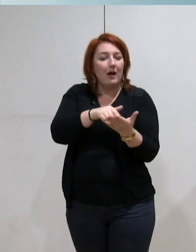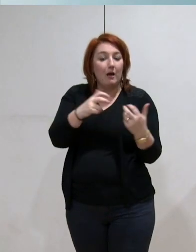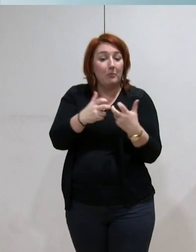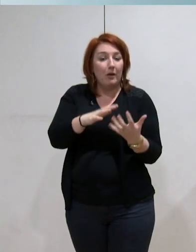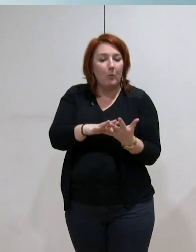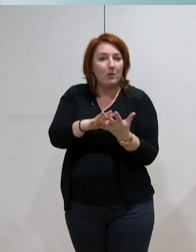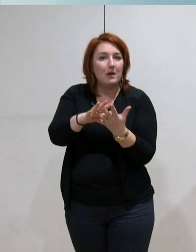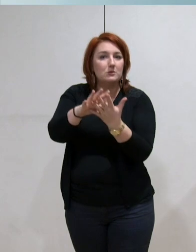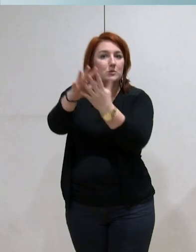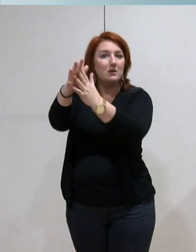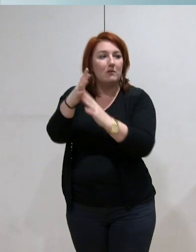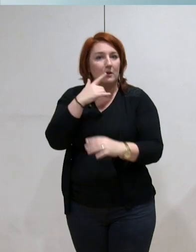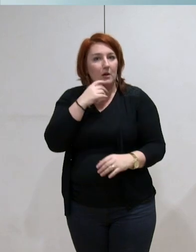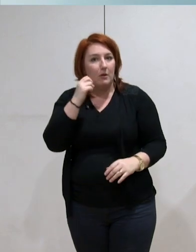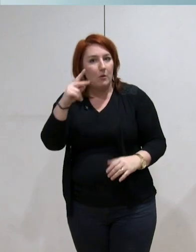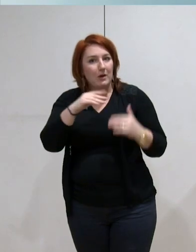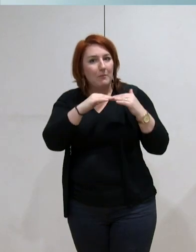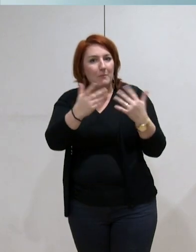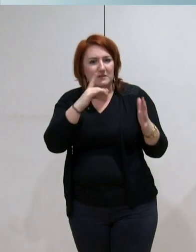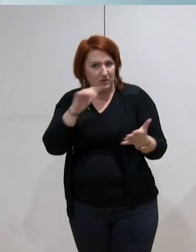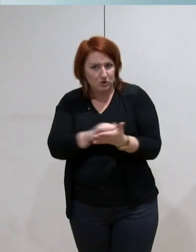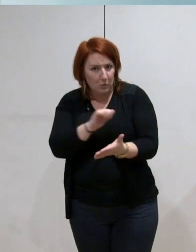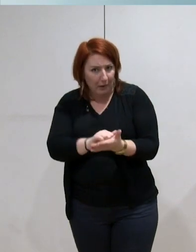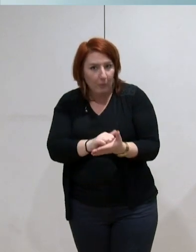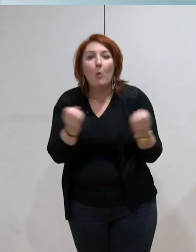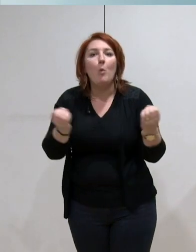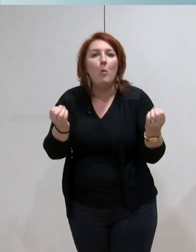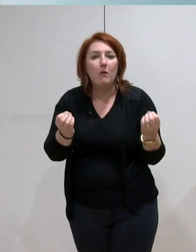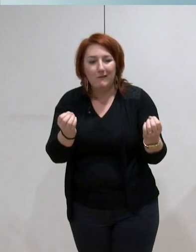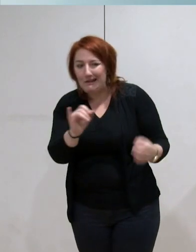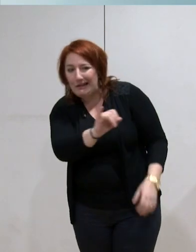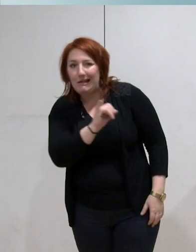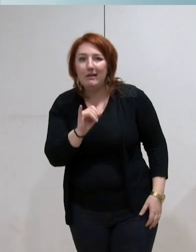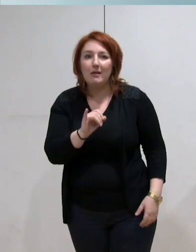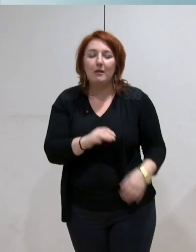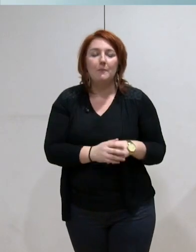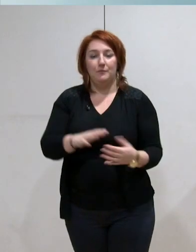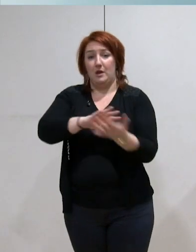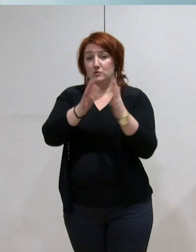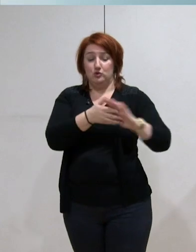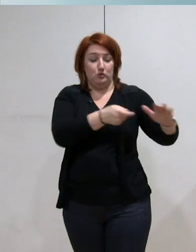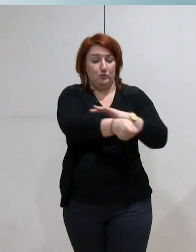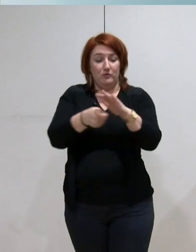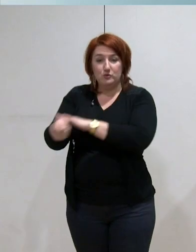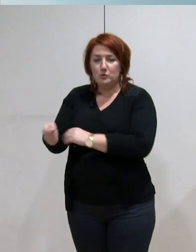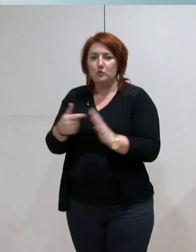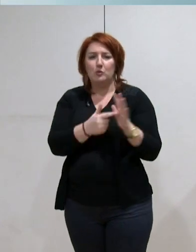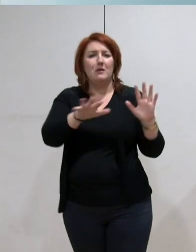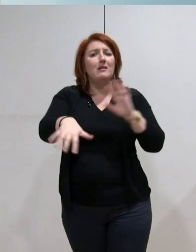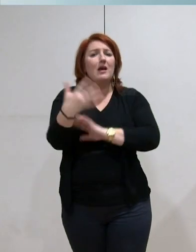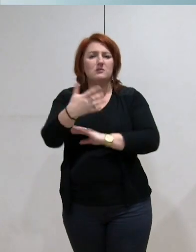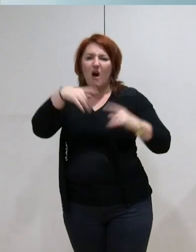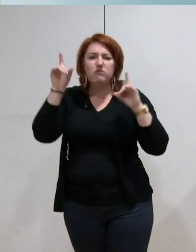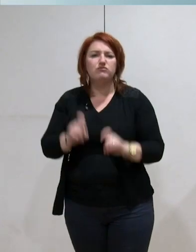niche les suppressions vous avez baissé les subventions aux associations en 2015 de 8 %.